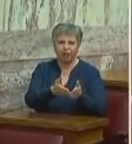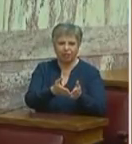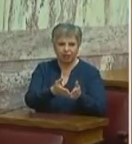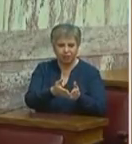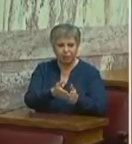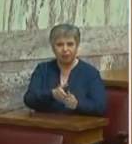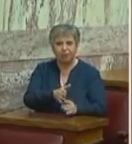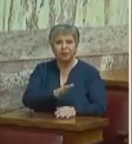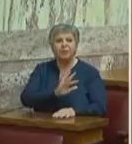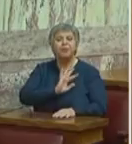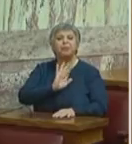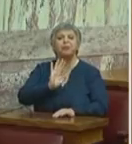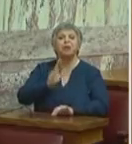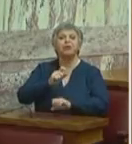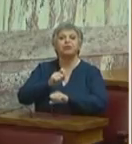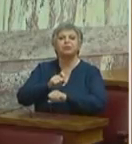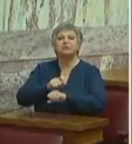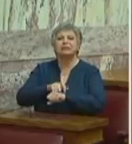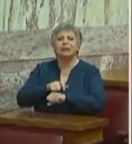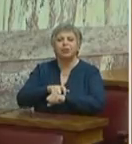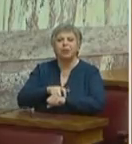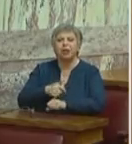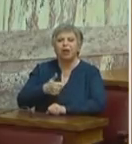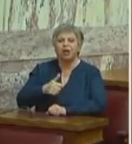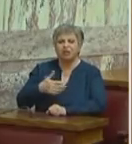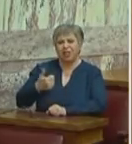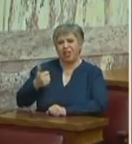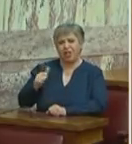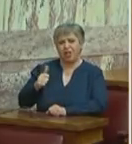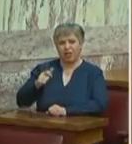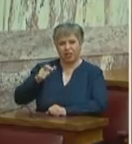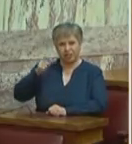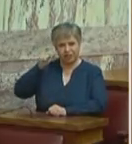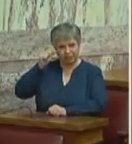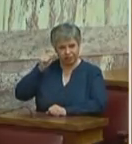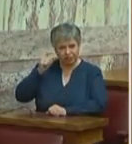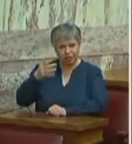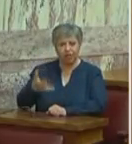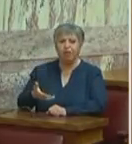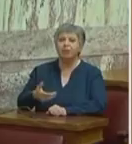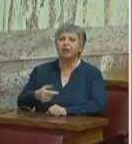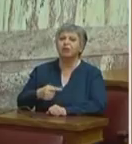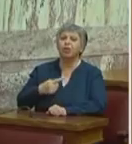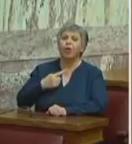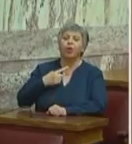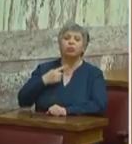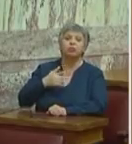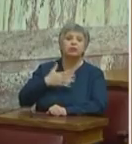άκουσα και τις δηλώσεις του κ. Σαμαρά προχθές. Αν δεν είναι αυτό η πιο αισχρή παρέμβαση στη δικαιοσύνη, τότε τι είναι?